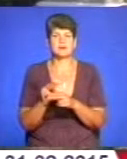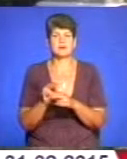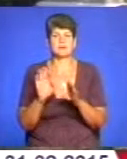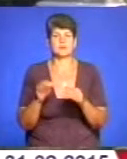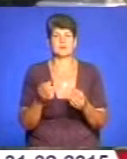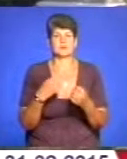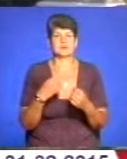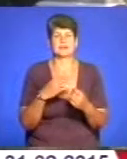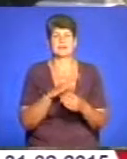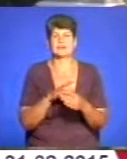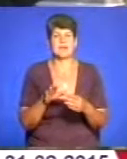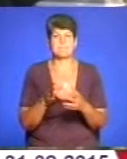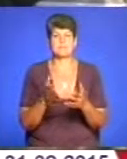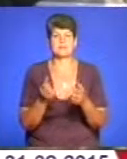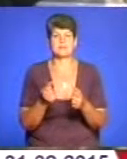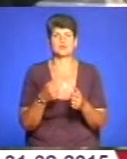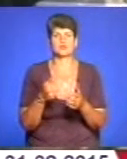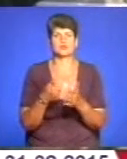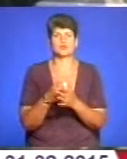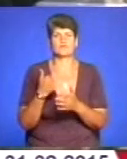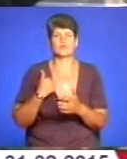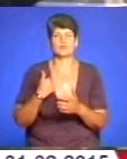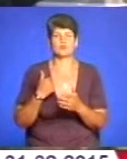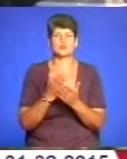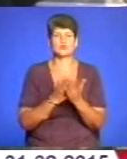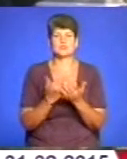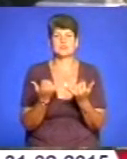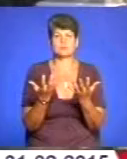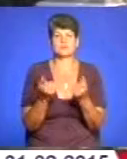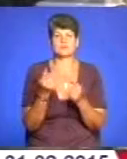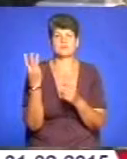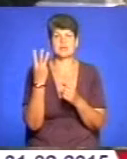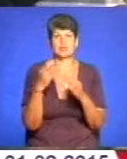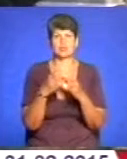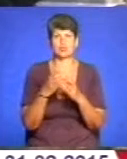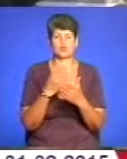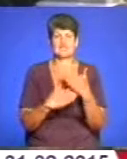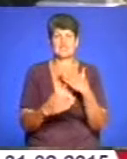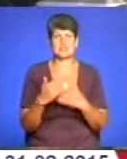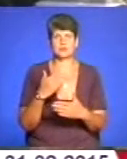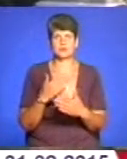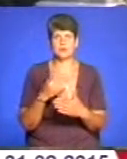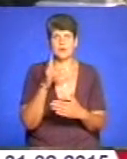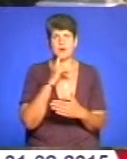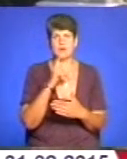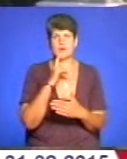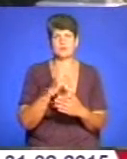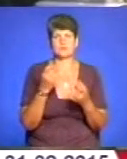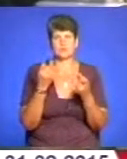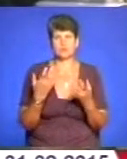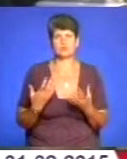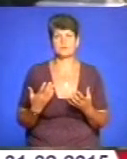признали непридатним до військової служби. Зараз отримав третю групу інвалідності, поки гражданську, тому